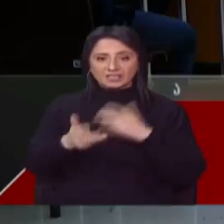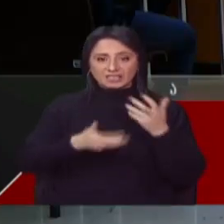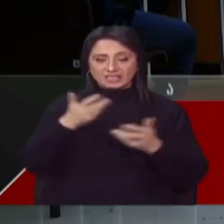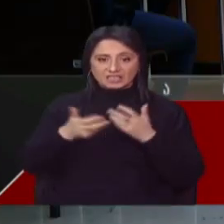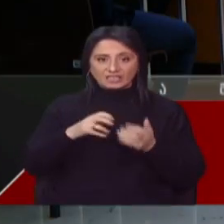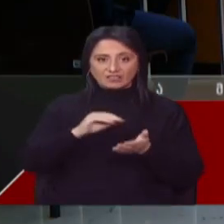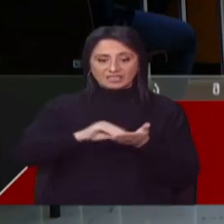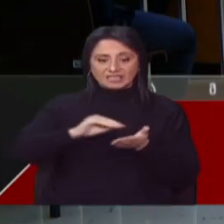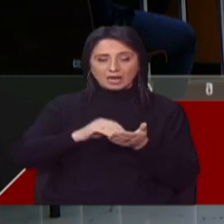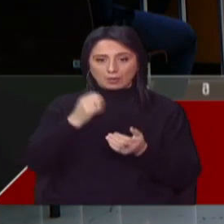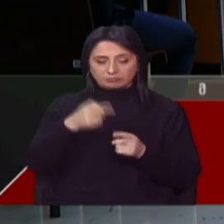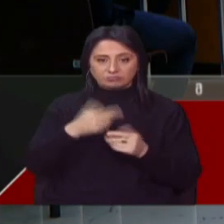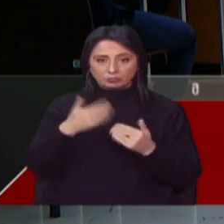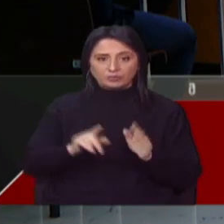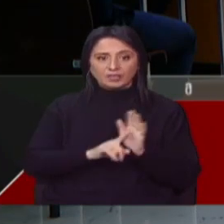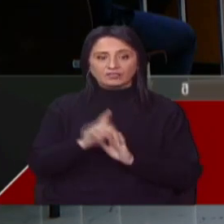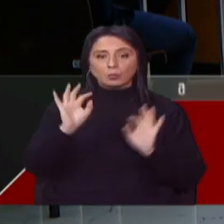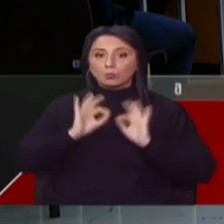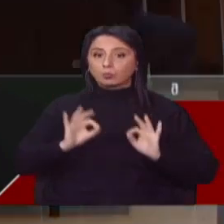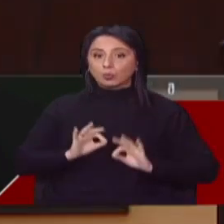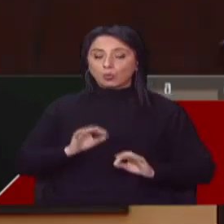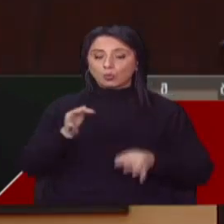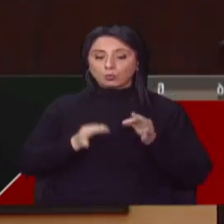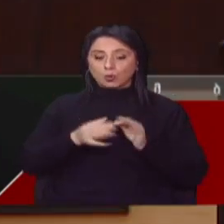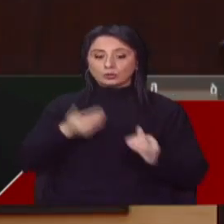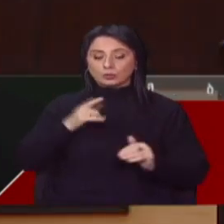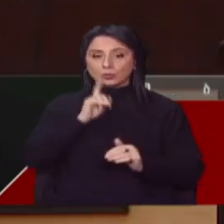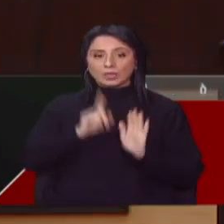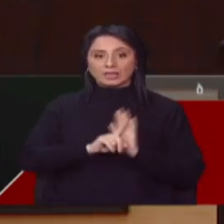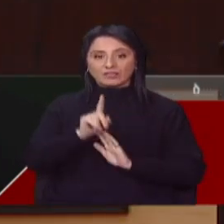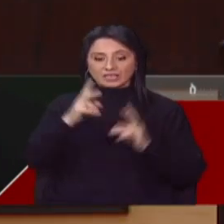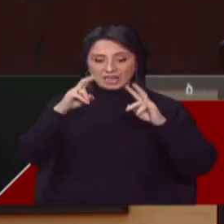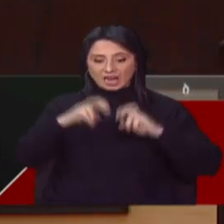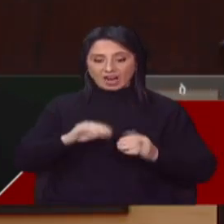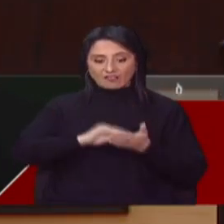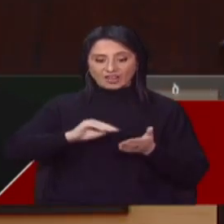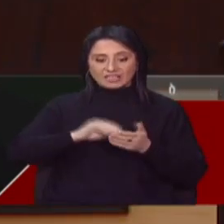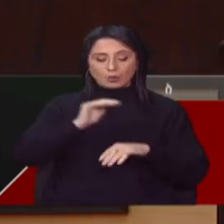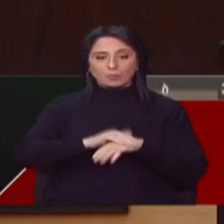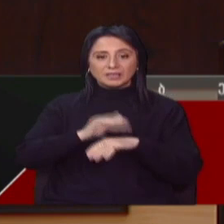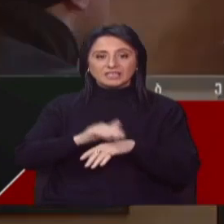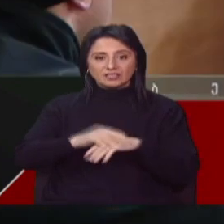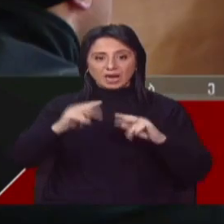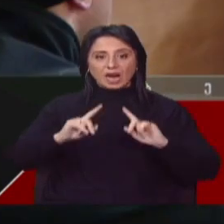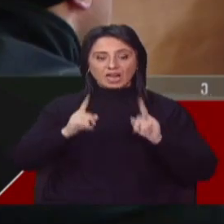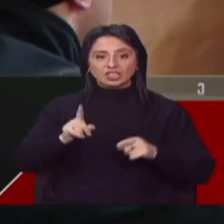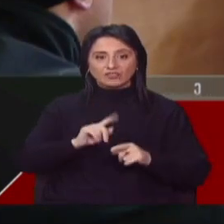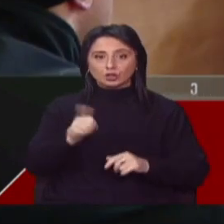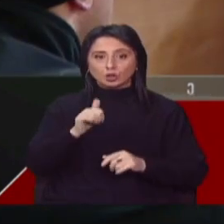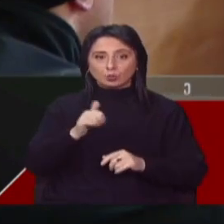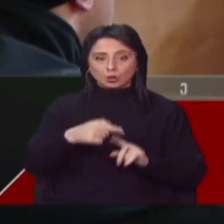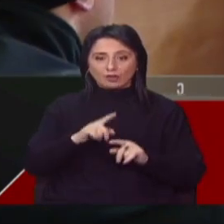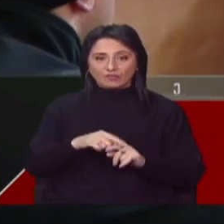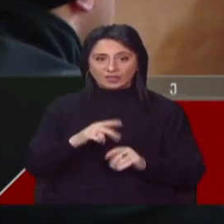გამოკვლევა წერილობითი მასალით დღეს დაიწყება, როგორც პროკურორმა პროცესის დაწყებამდე განაცხადა, გამოიკვლევენ წერილობით მტკიცებულებებს, რომელიც ადასტურებს, როგორ